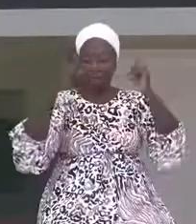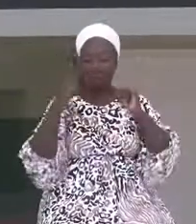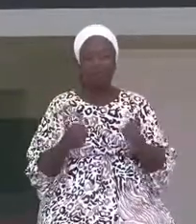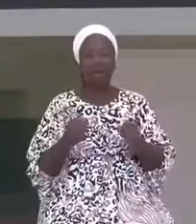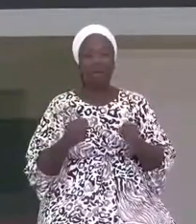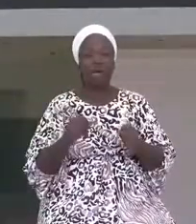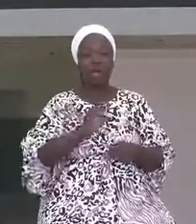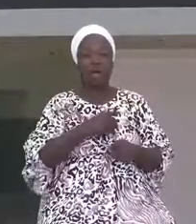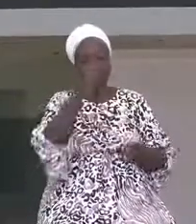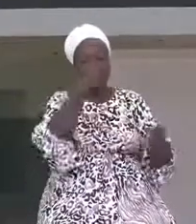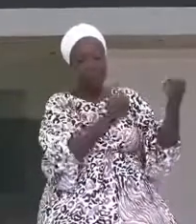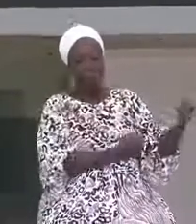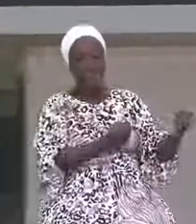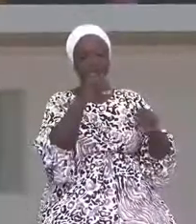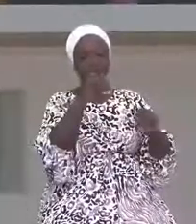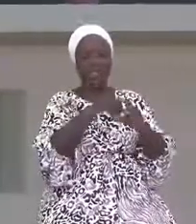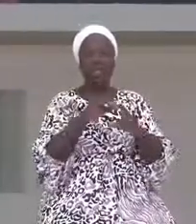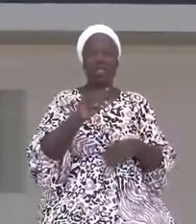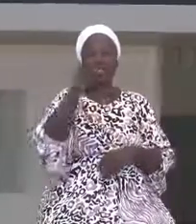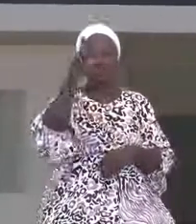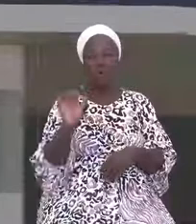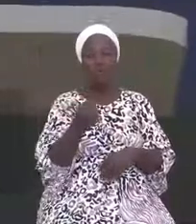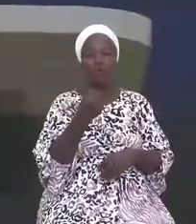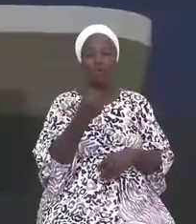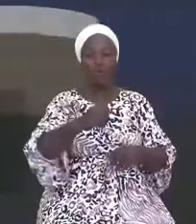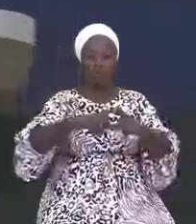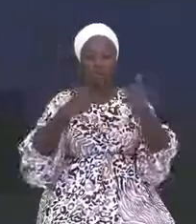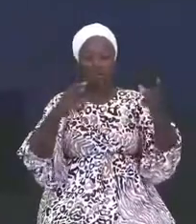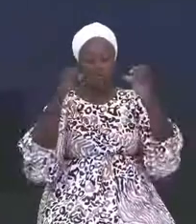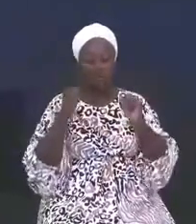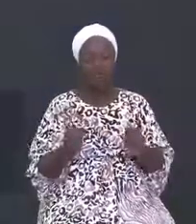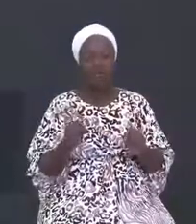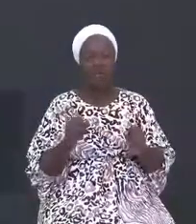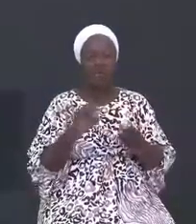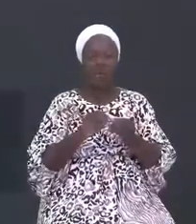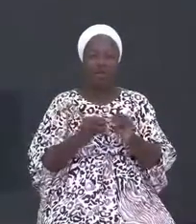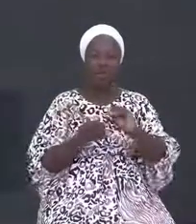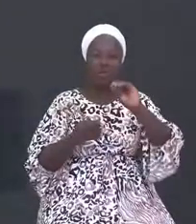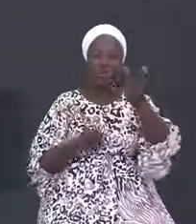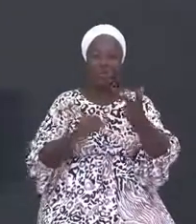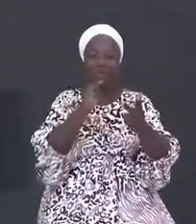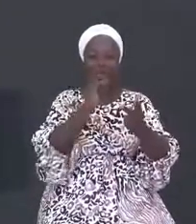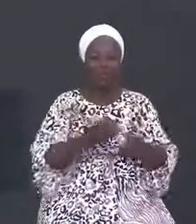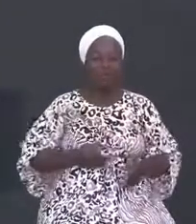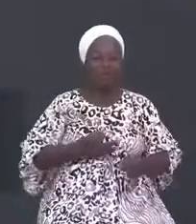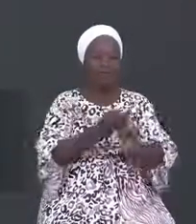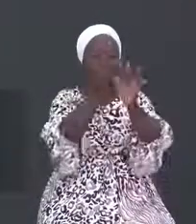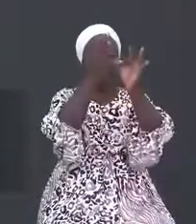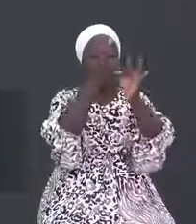l'immense puissance de Dieu. Troisième élément, la fidélité aux